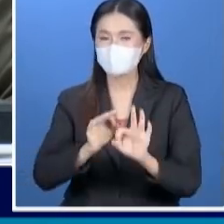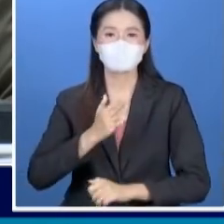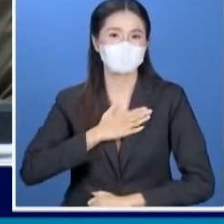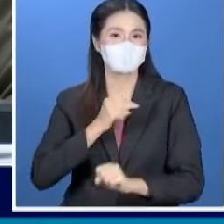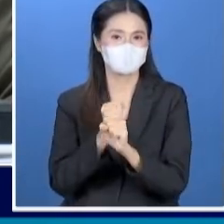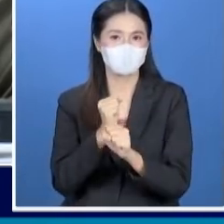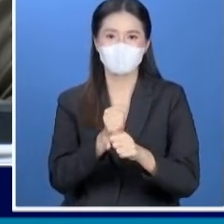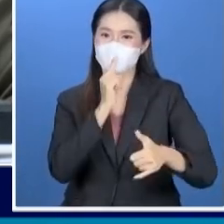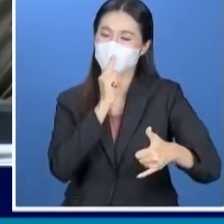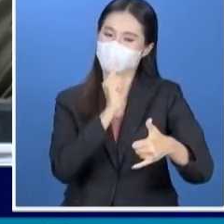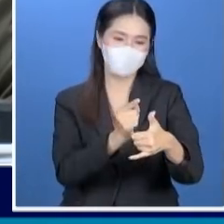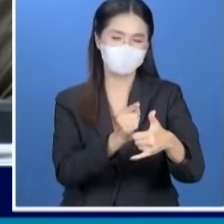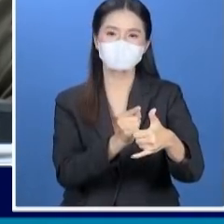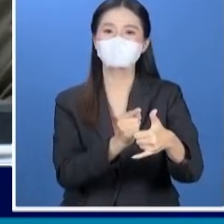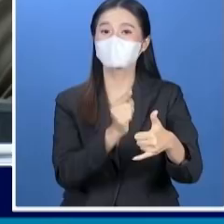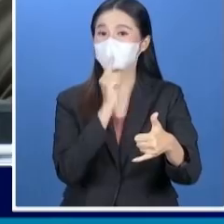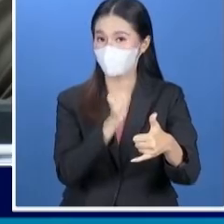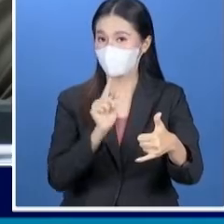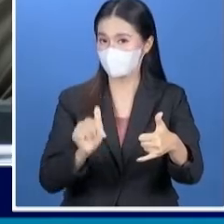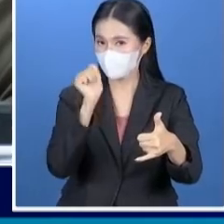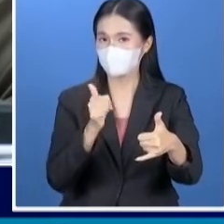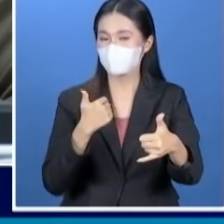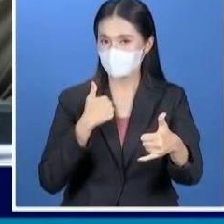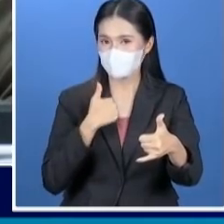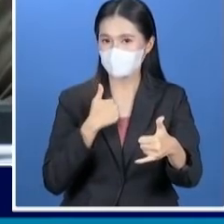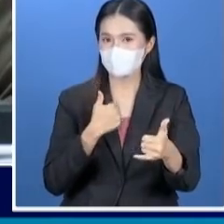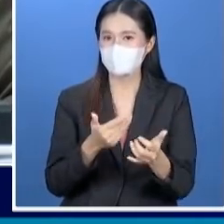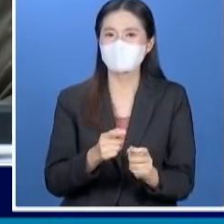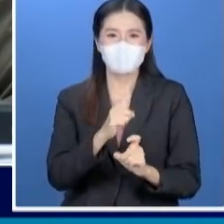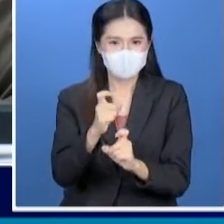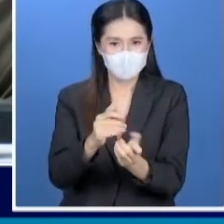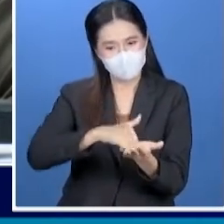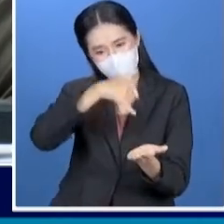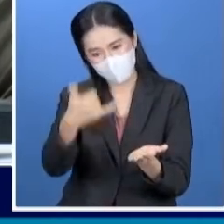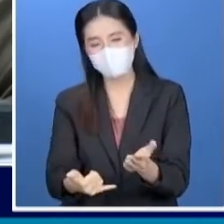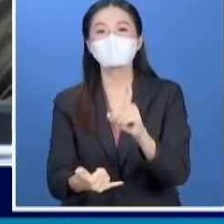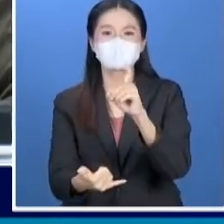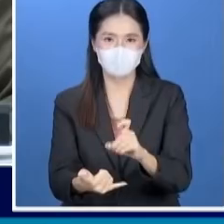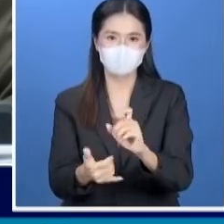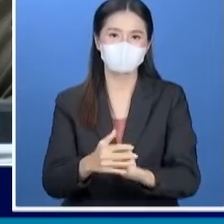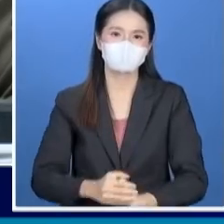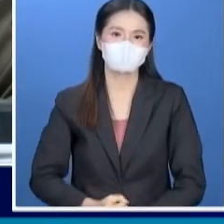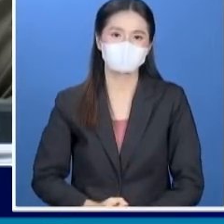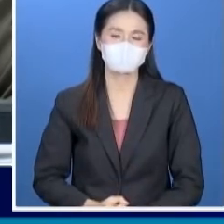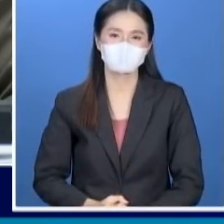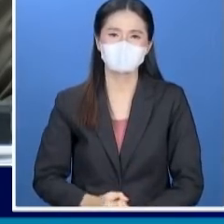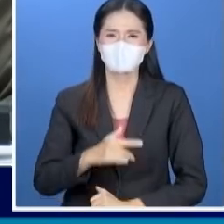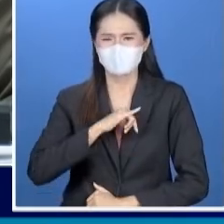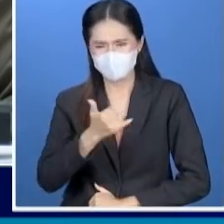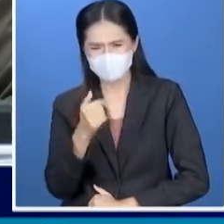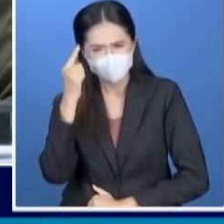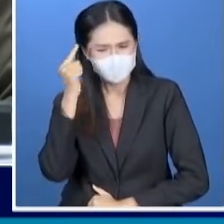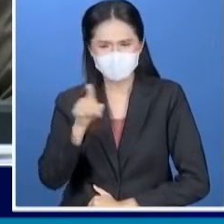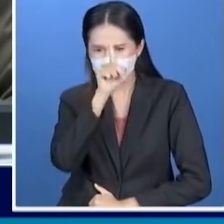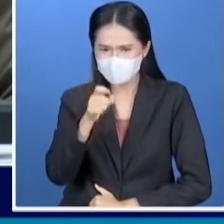ำเนินคดีในข้อหาหลักคือมีผู้กระทำโดยประมาทเป็นเหตุผู้ถึงแก่ความตายนะครับบางท่านสงสัยว่